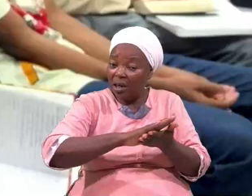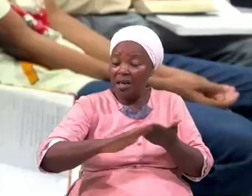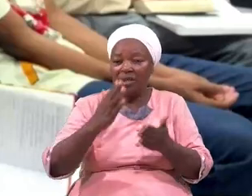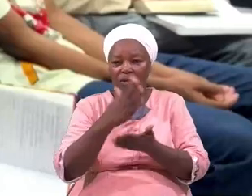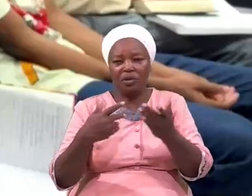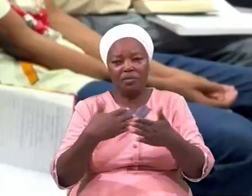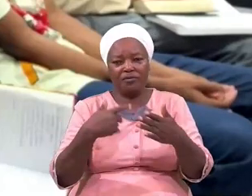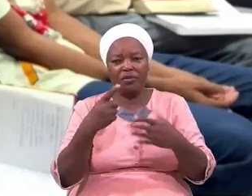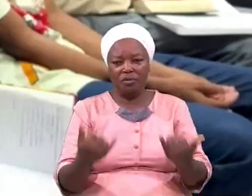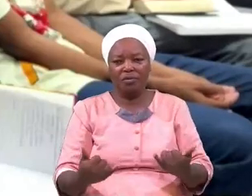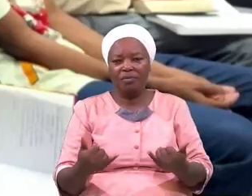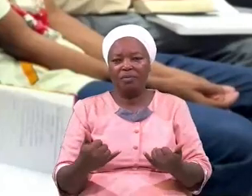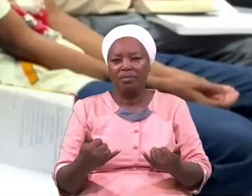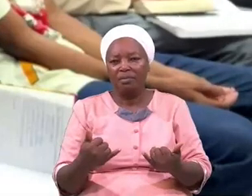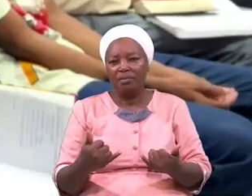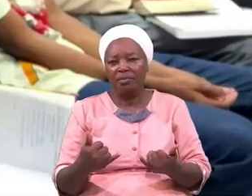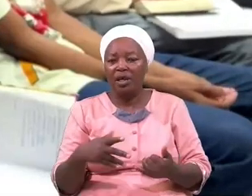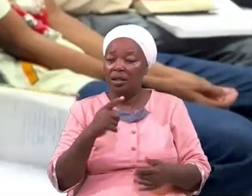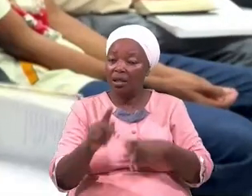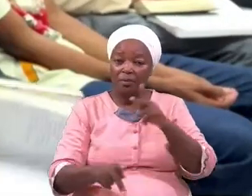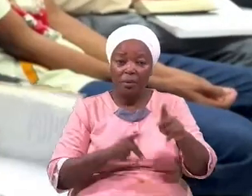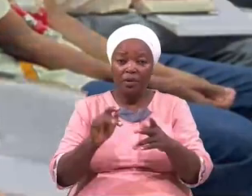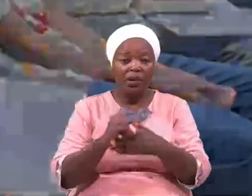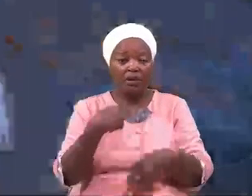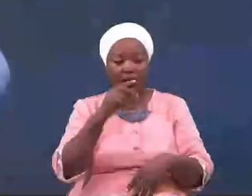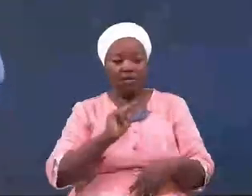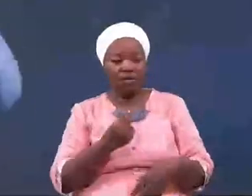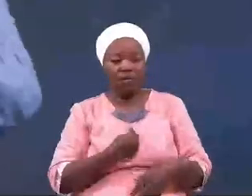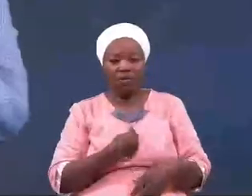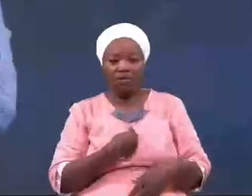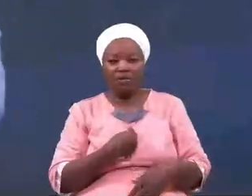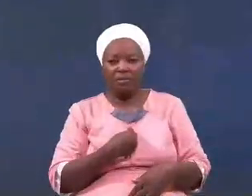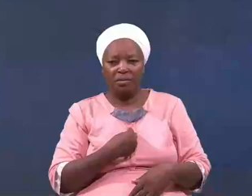je dois vous expliquer quelque chose. Les gens qui nous disent